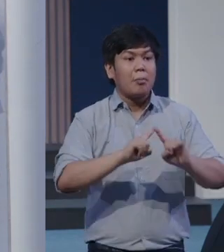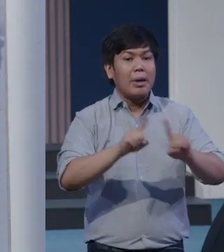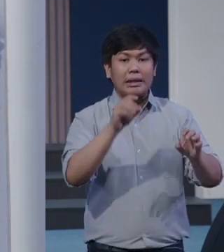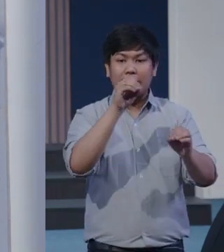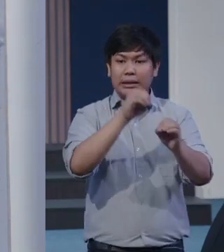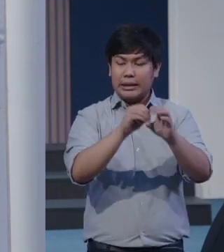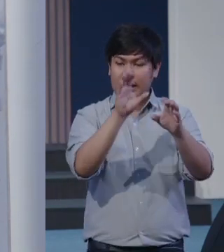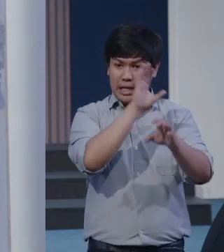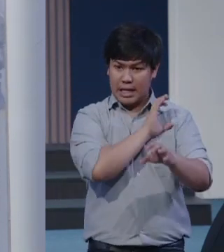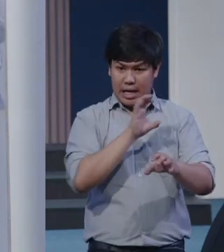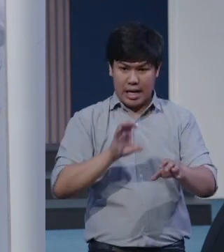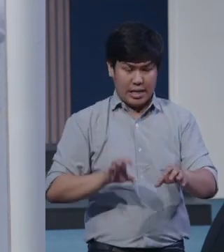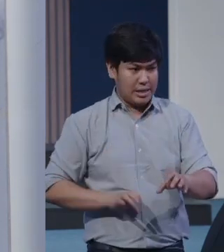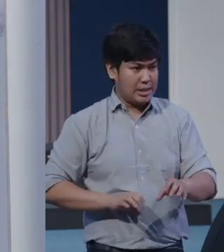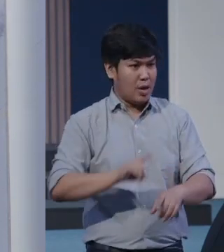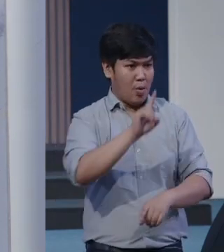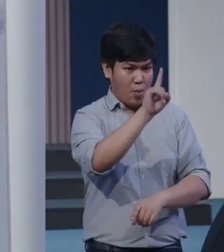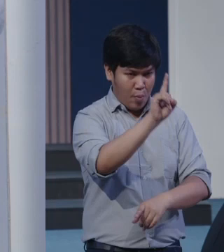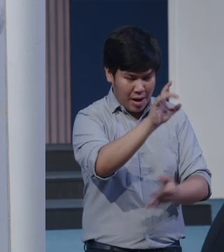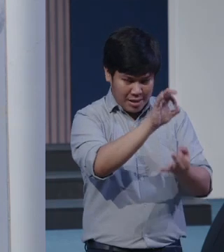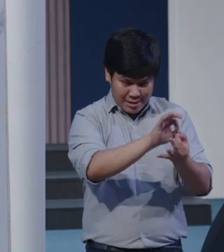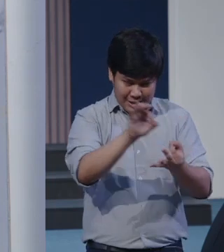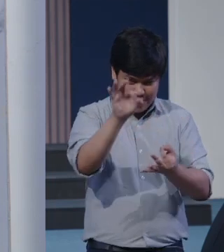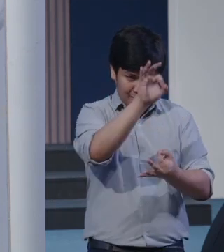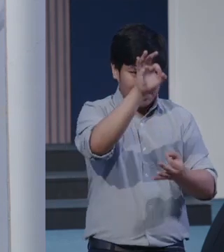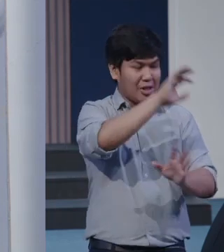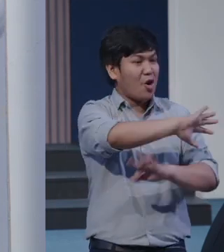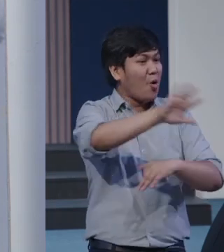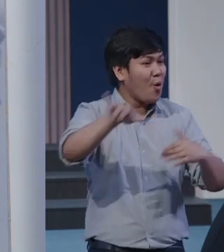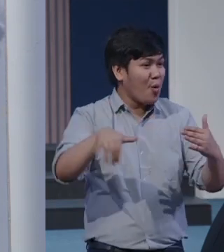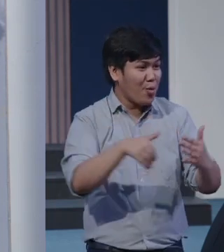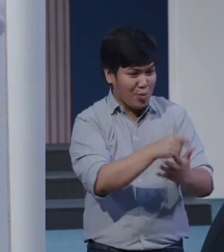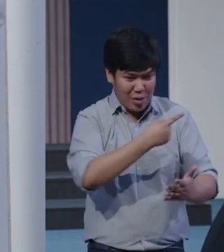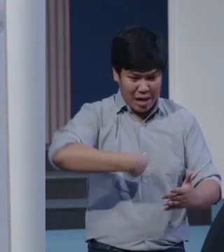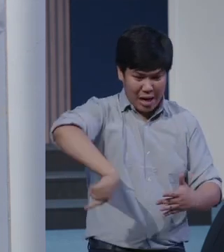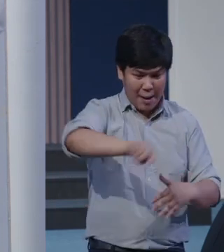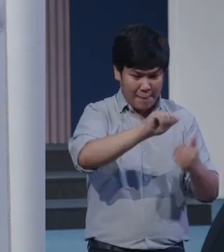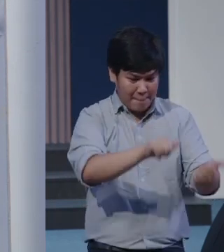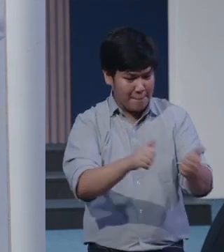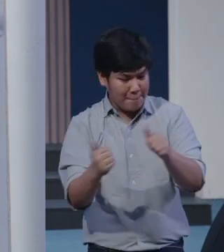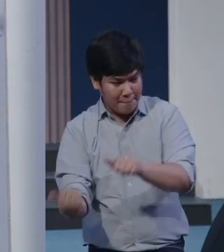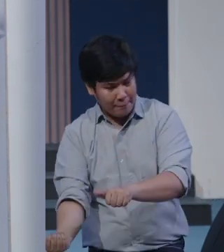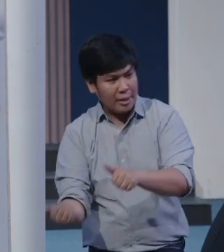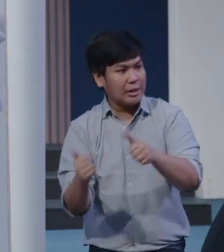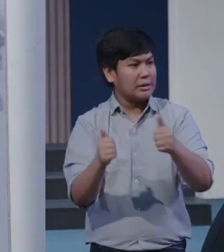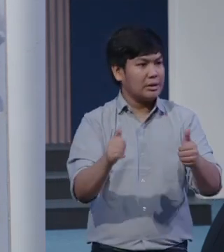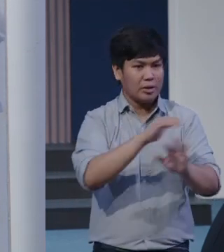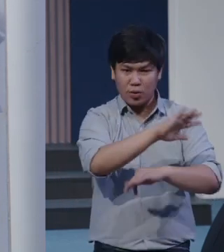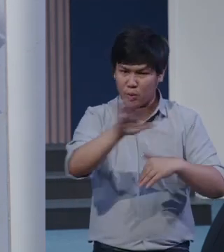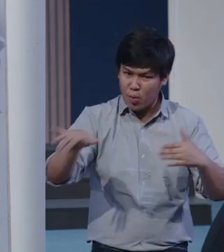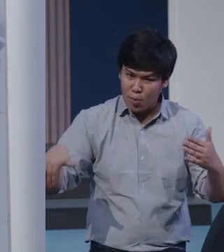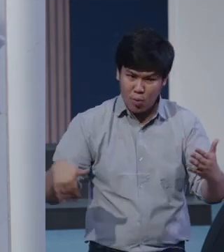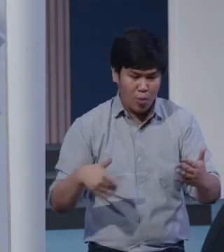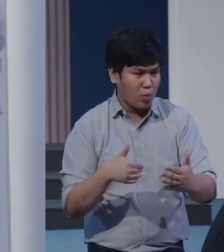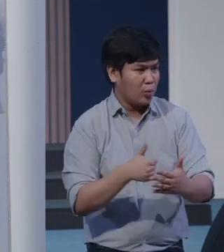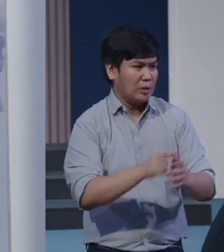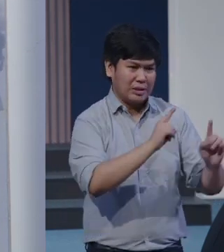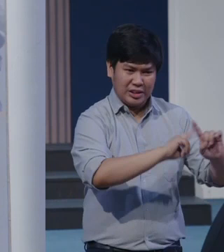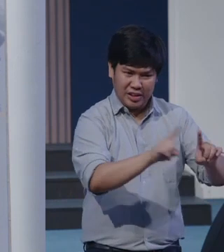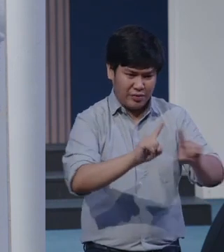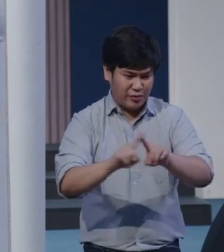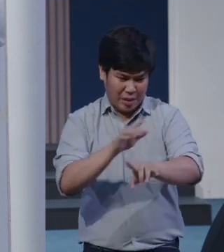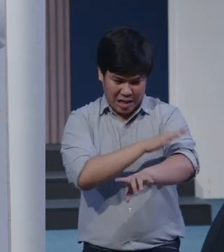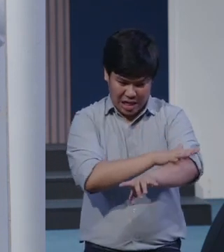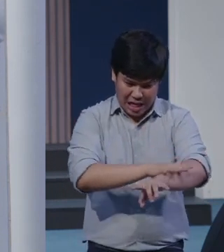for in one Spirit we were all baptized into one body Jews or greeks slaves or